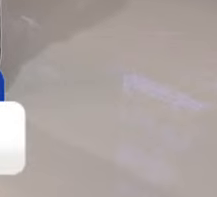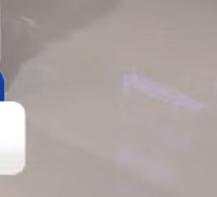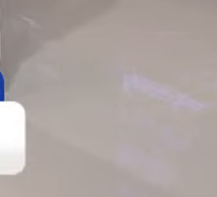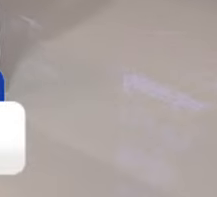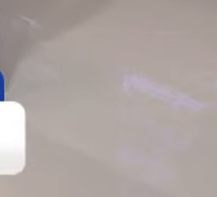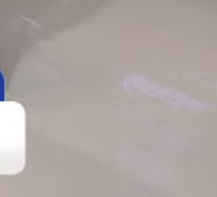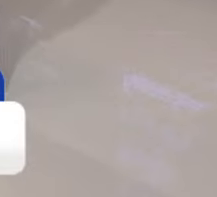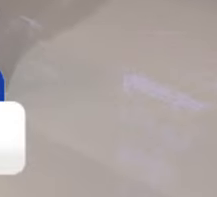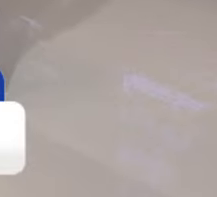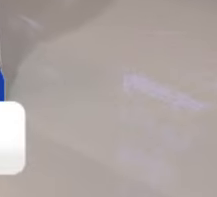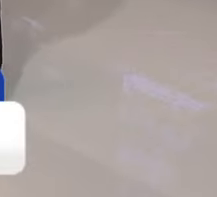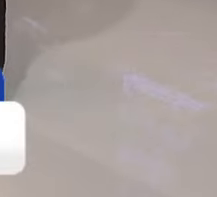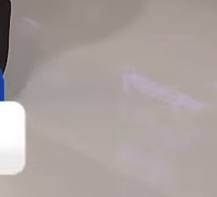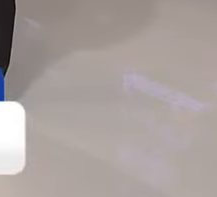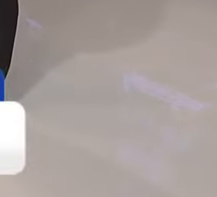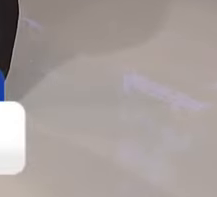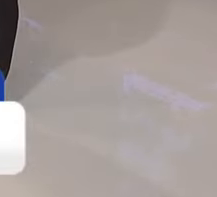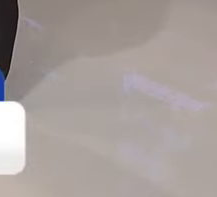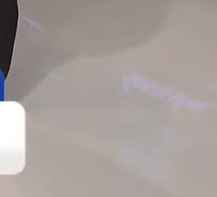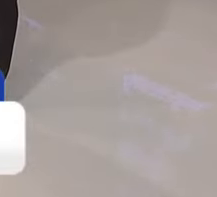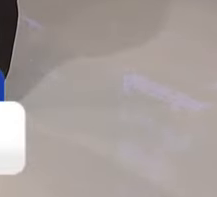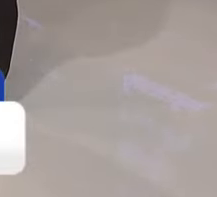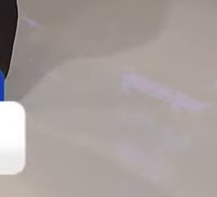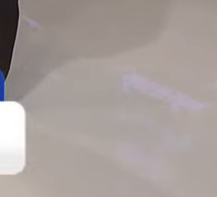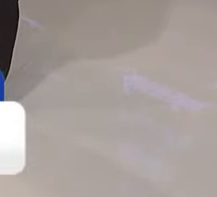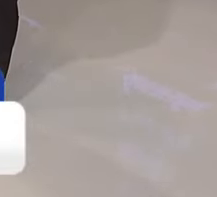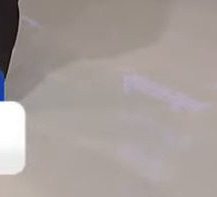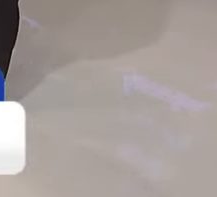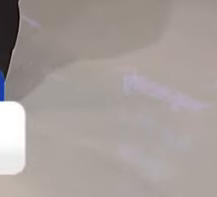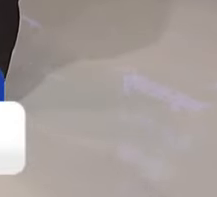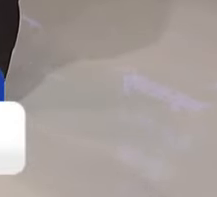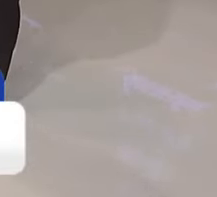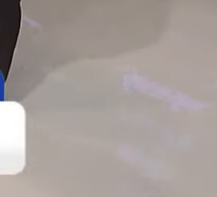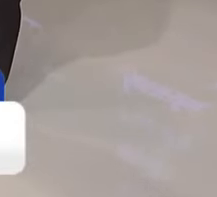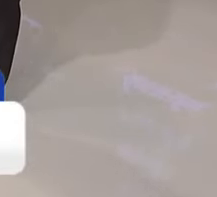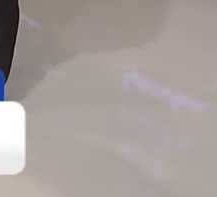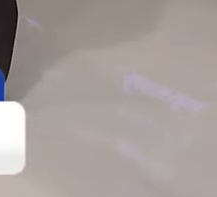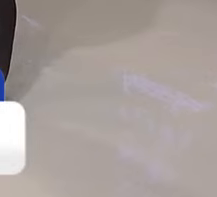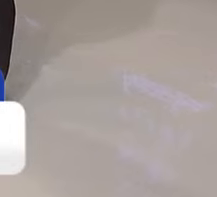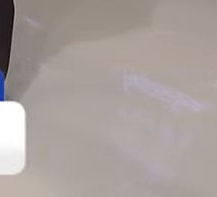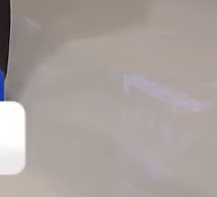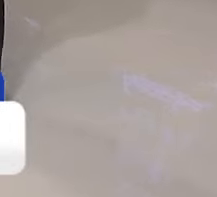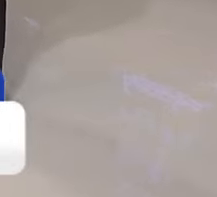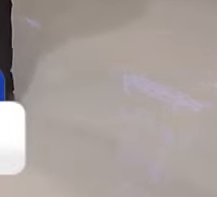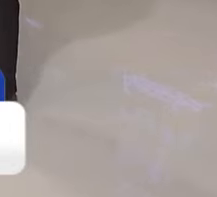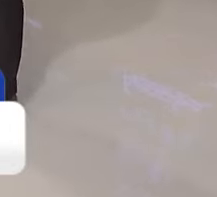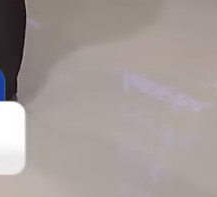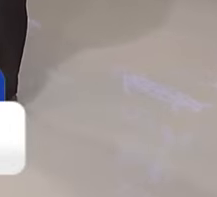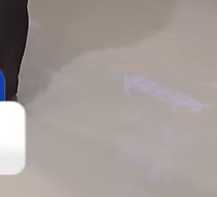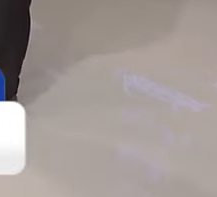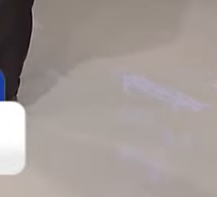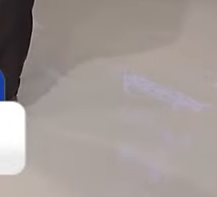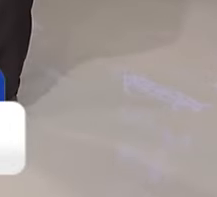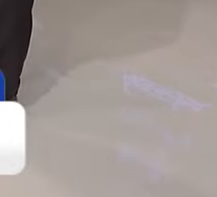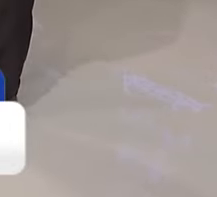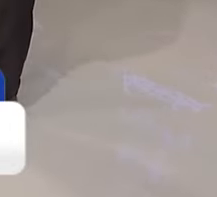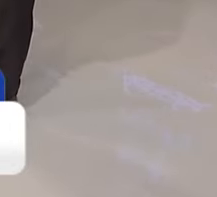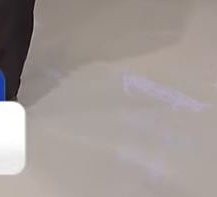Okay. Yan na. Mukha na babawi ka daw bukas. Alam mo, gumagaling siya. May dictionary kasi